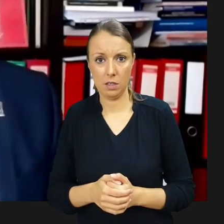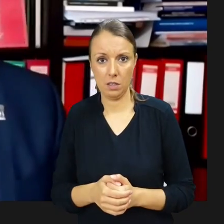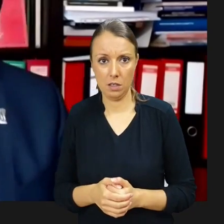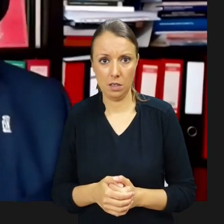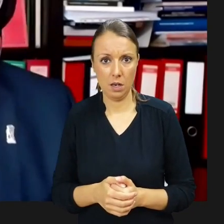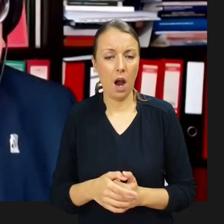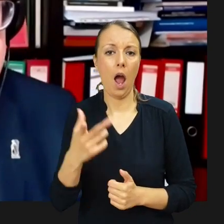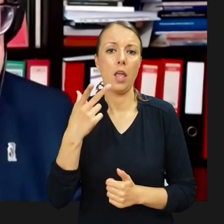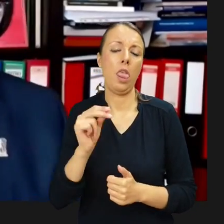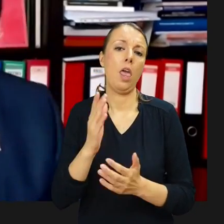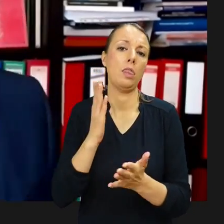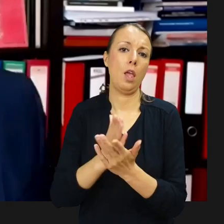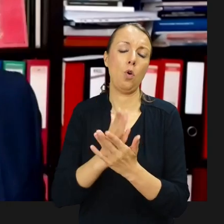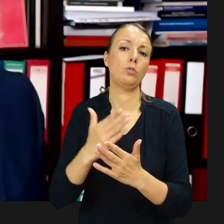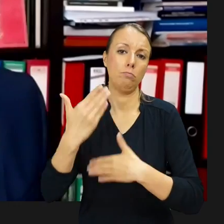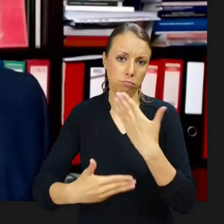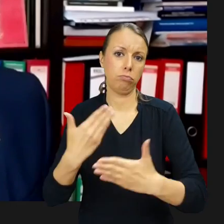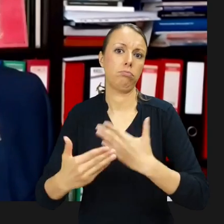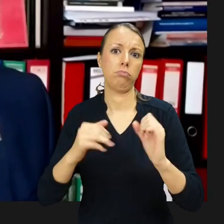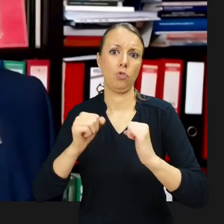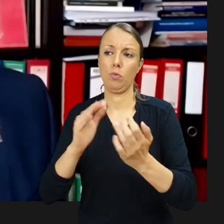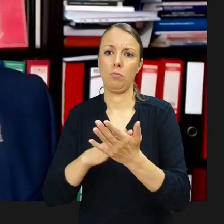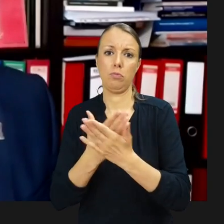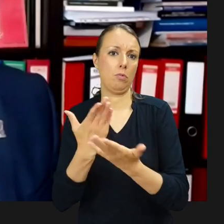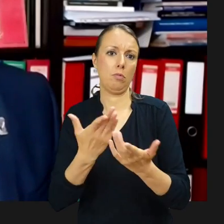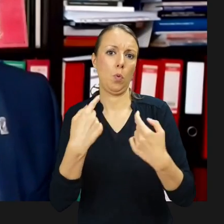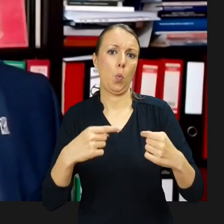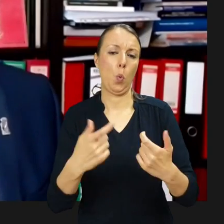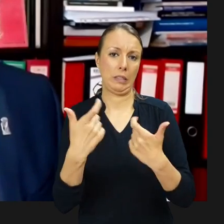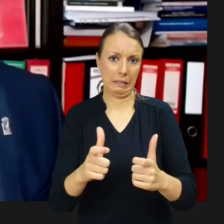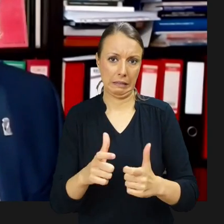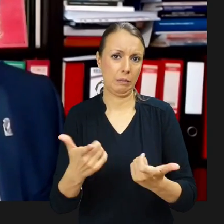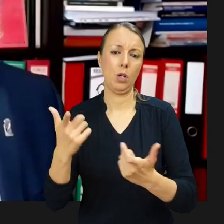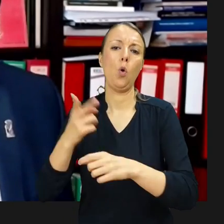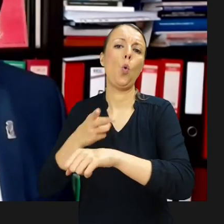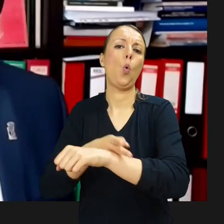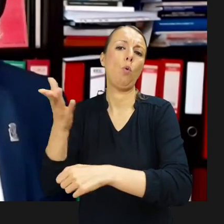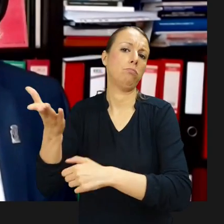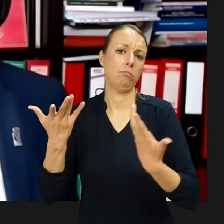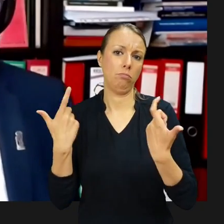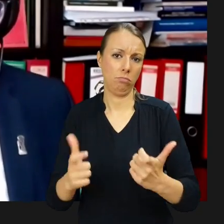miała stwierdzić bezczynność organu.